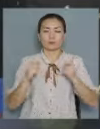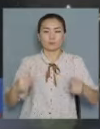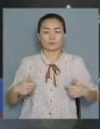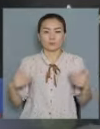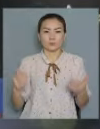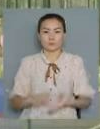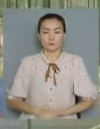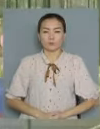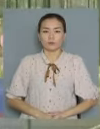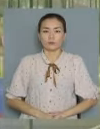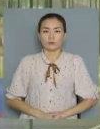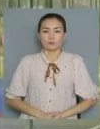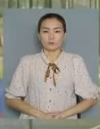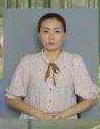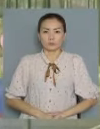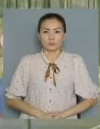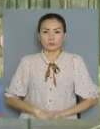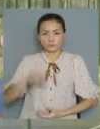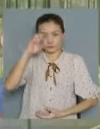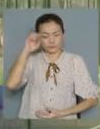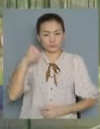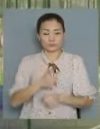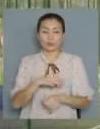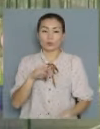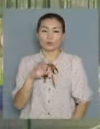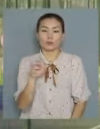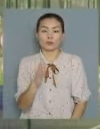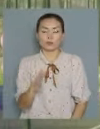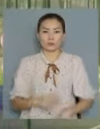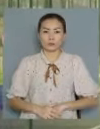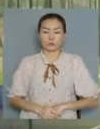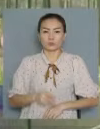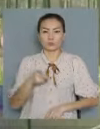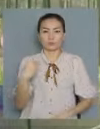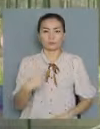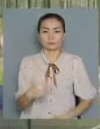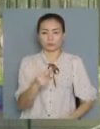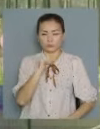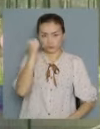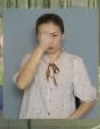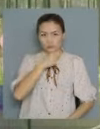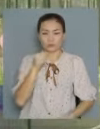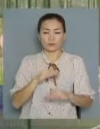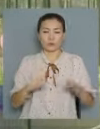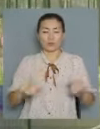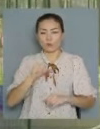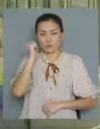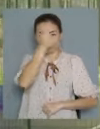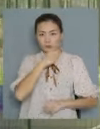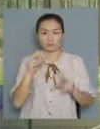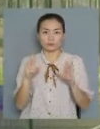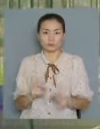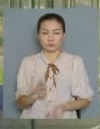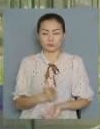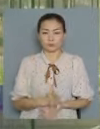құттықтады. Мемлекет басшысы Қасым Жомарт Кемелұлы 2022 жылды балалар жылы деп атап өткен